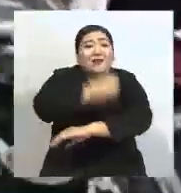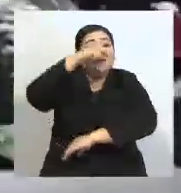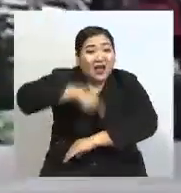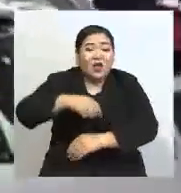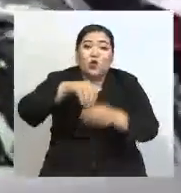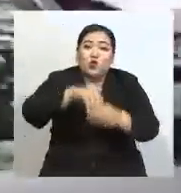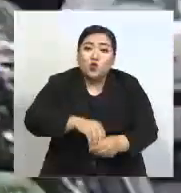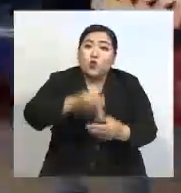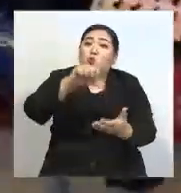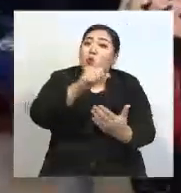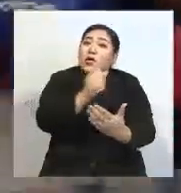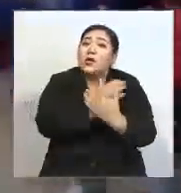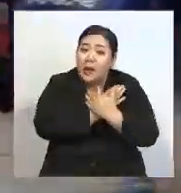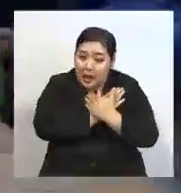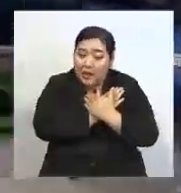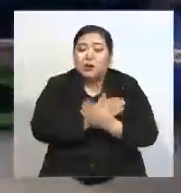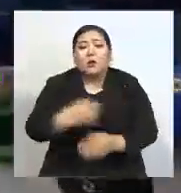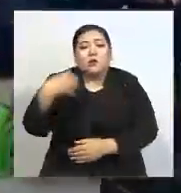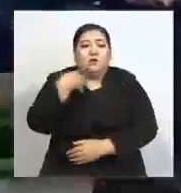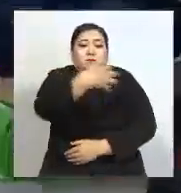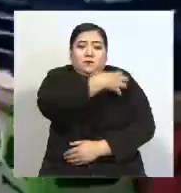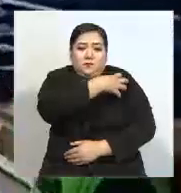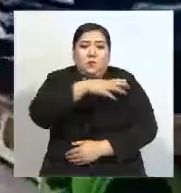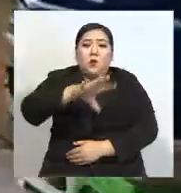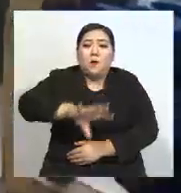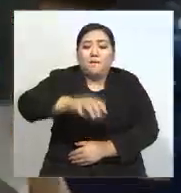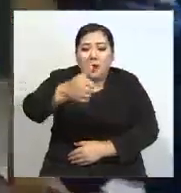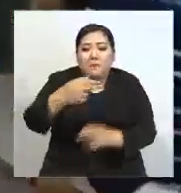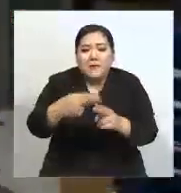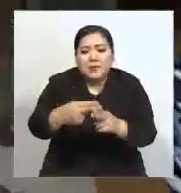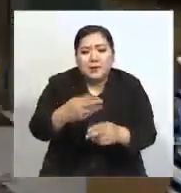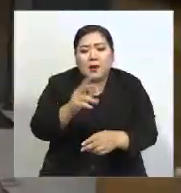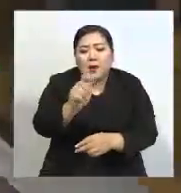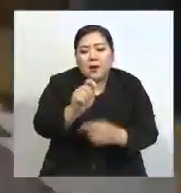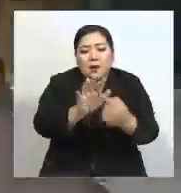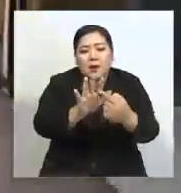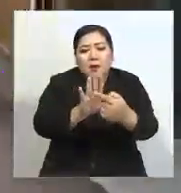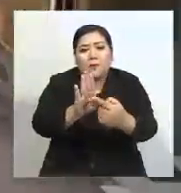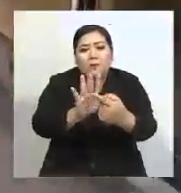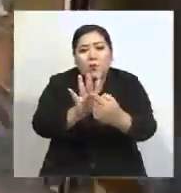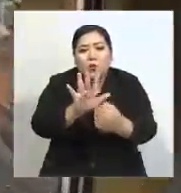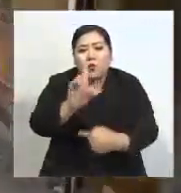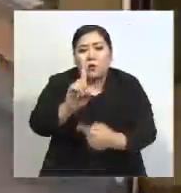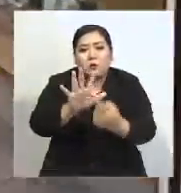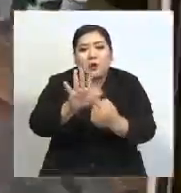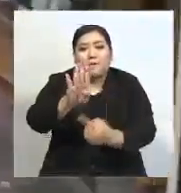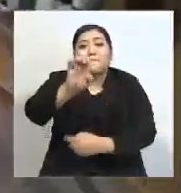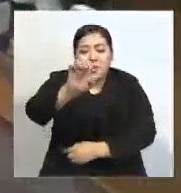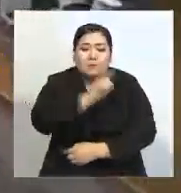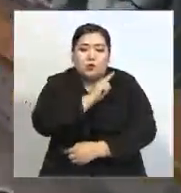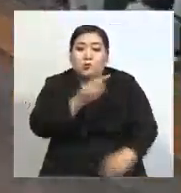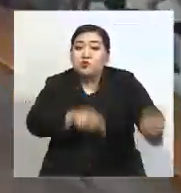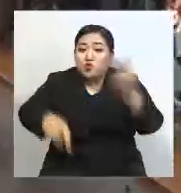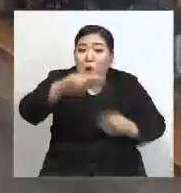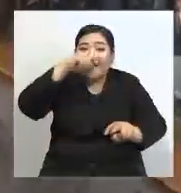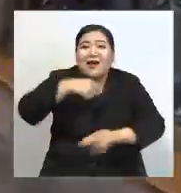แรงงานประจำสถานเอกอัครราชทูตณกรุงอาบูดาบีสหรัฐอาหรับเอมิเรตซึ่งพื้นที่รับผิดชอบดูแลแรงงานไทยอยู่ในประเทศอิหร่